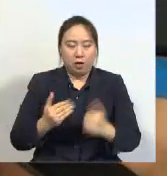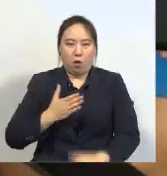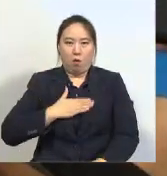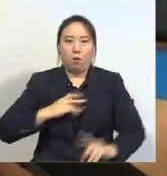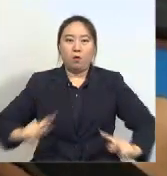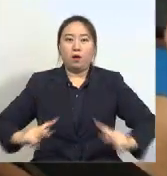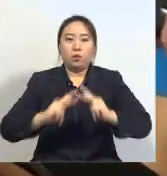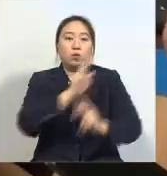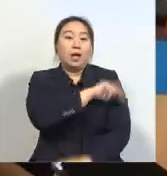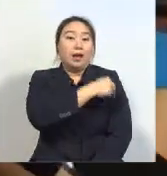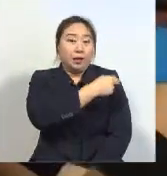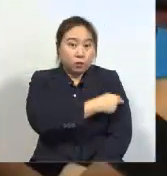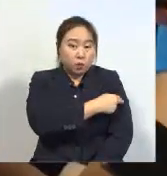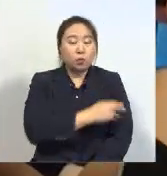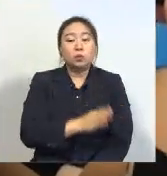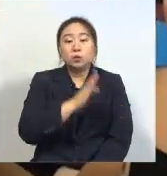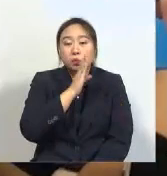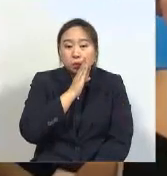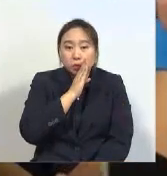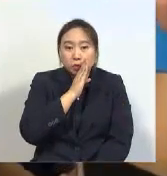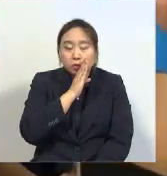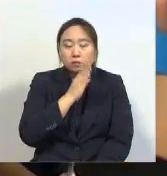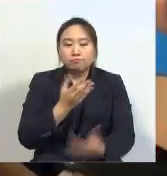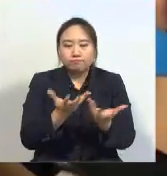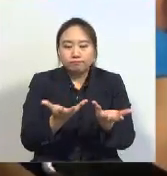ยอะไรก็ตามที่มี